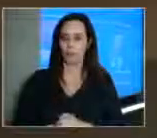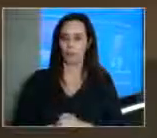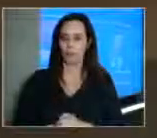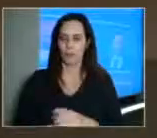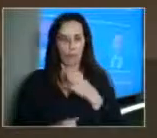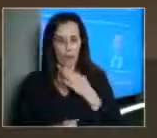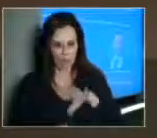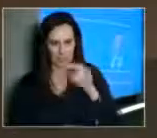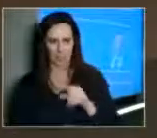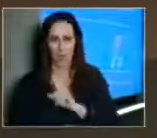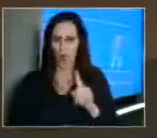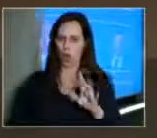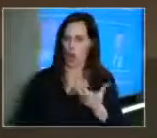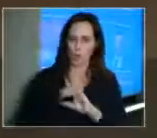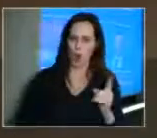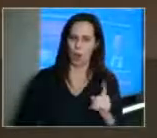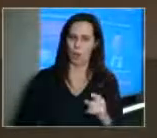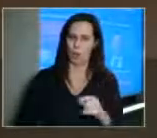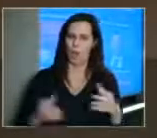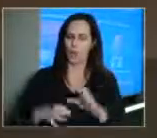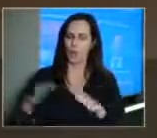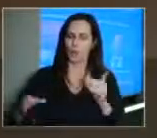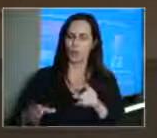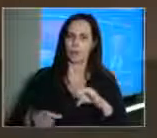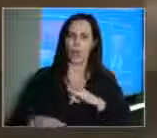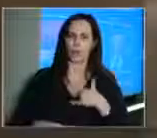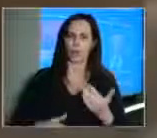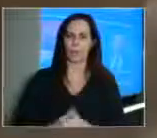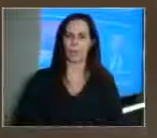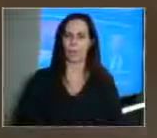לו? לא. באמת? למה? כי גוש הימין באמת מעניין אותי.